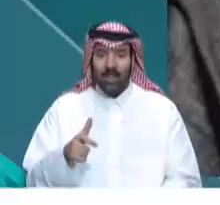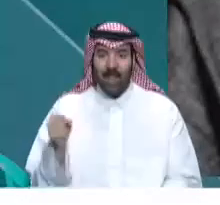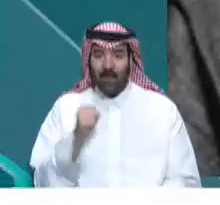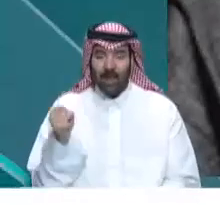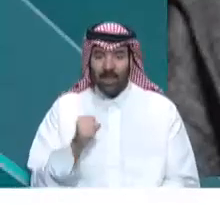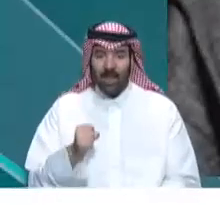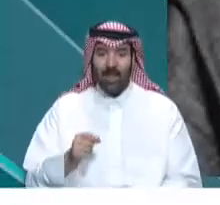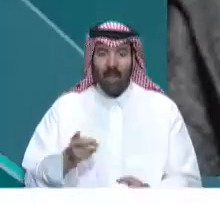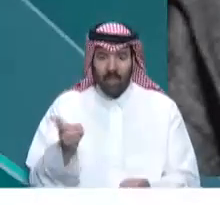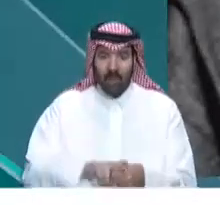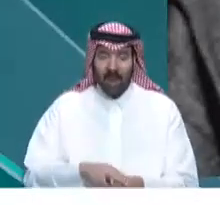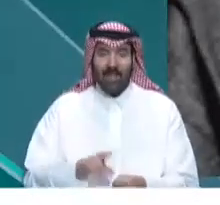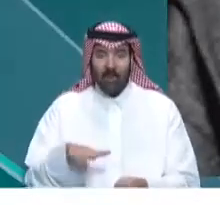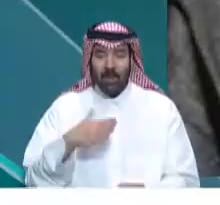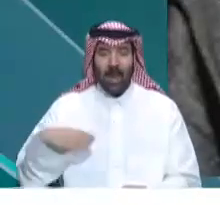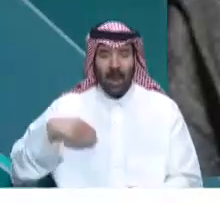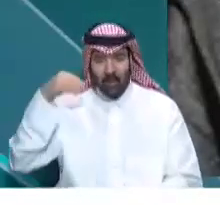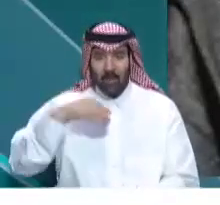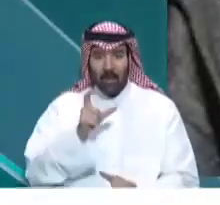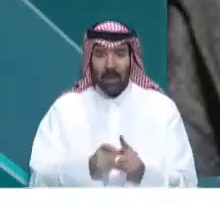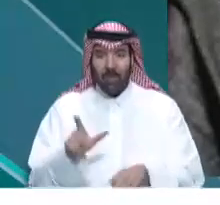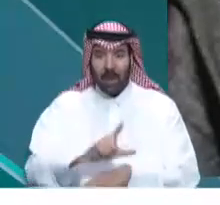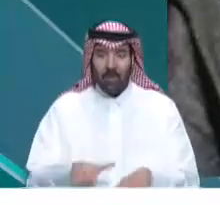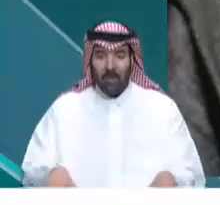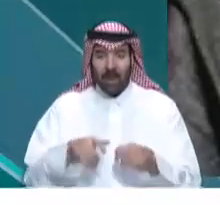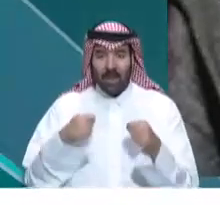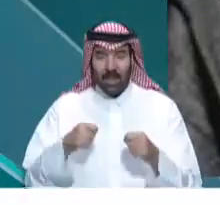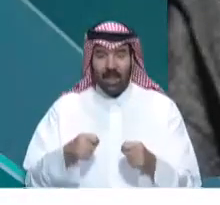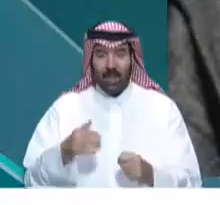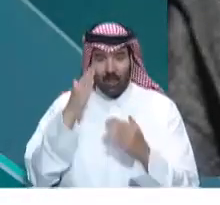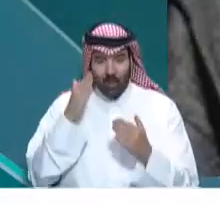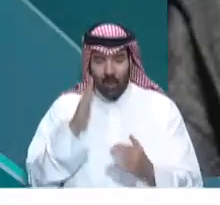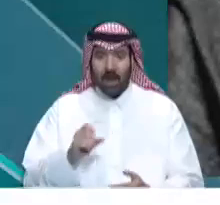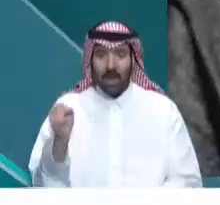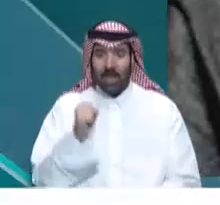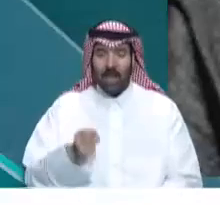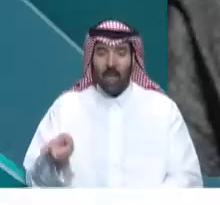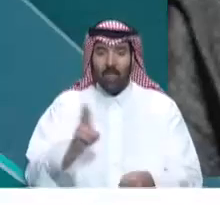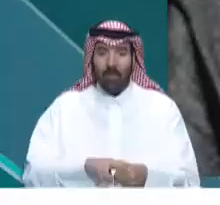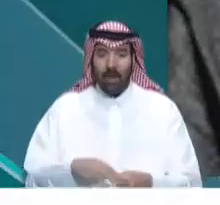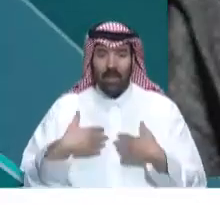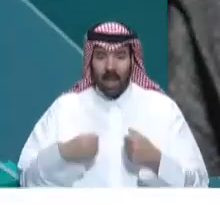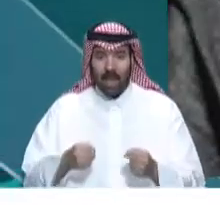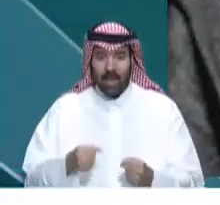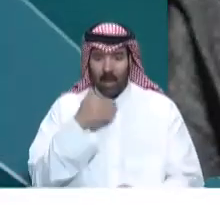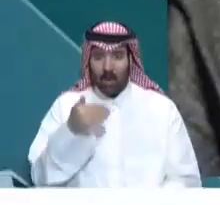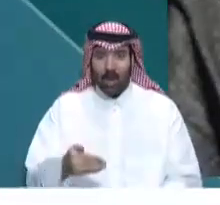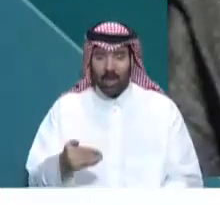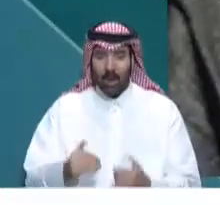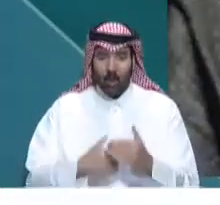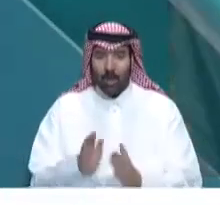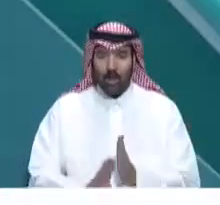بادله سموه التهنئة بهذه المناسبة السعيدة داعيا الله سبحانه أن يعيده على الجميع بالخير